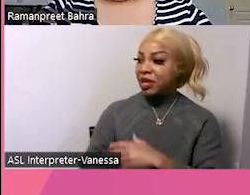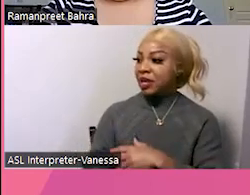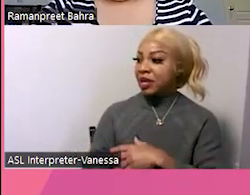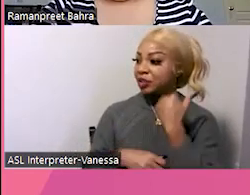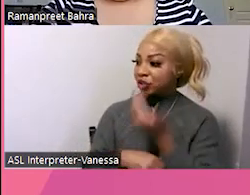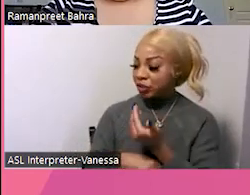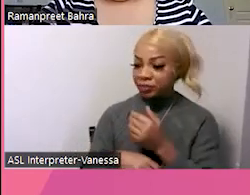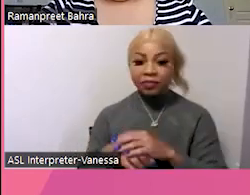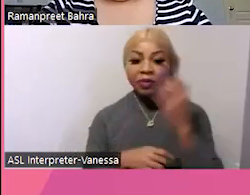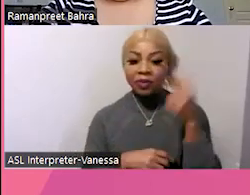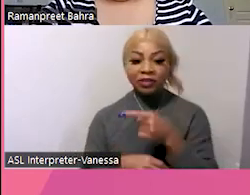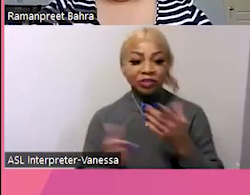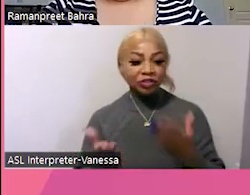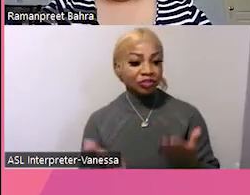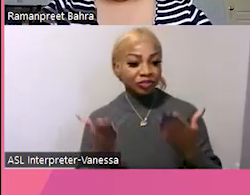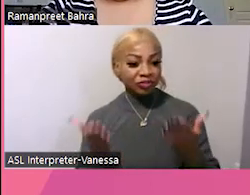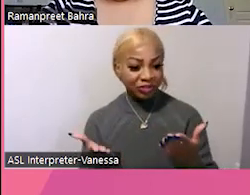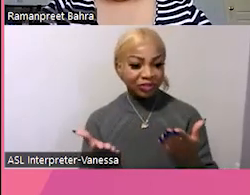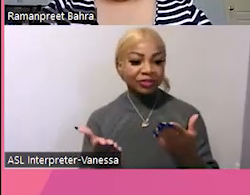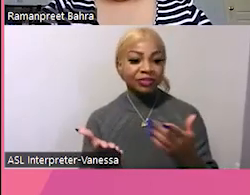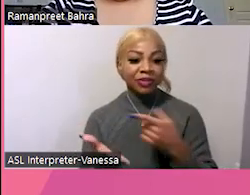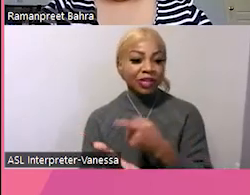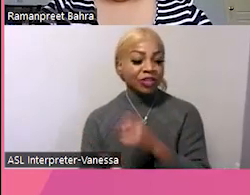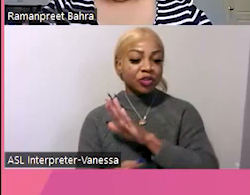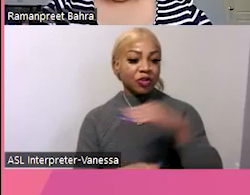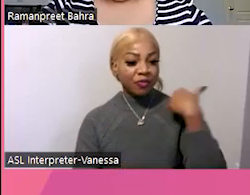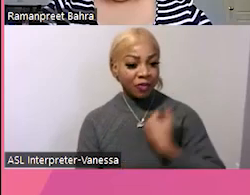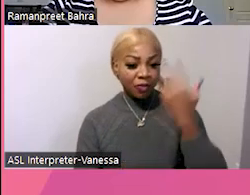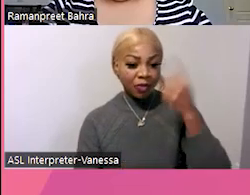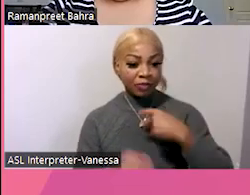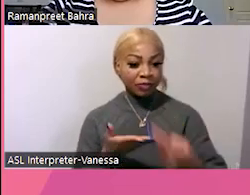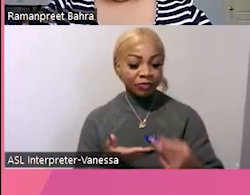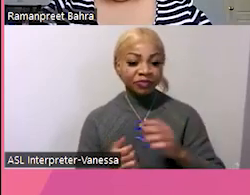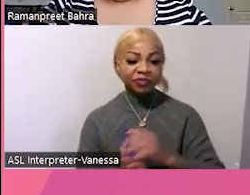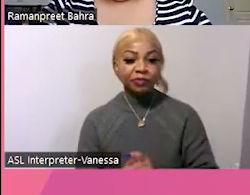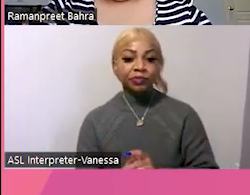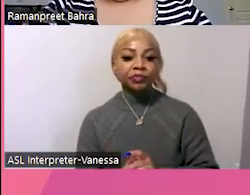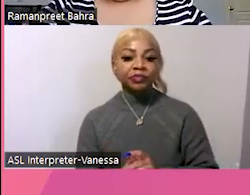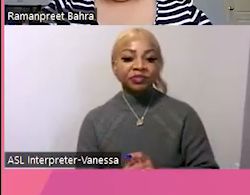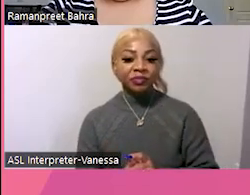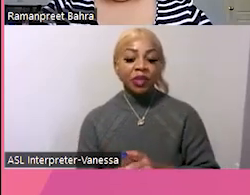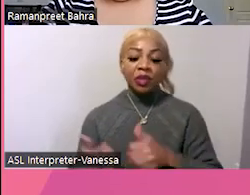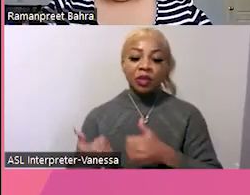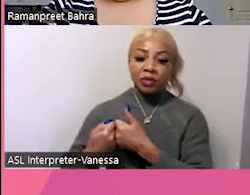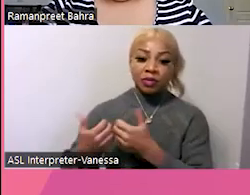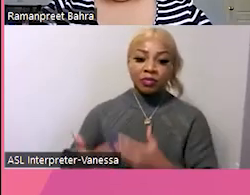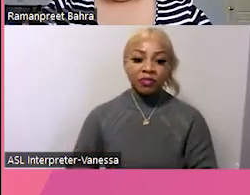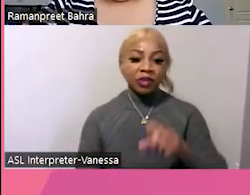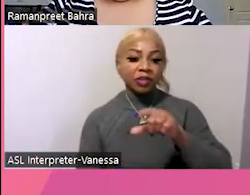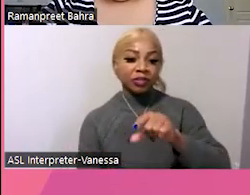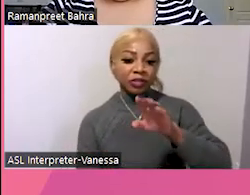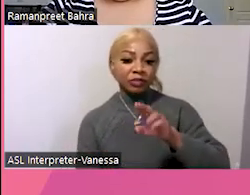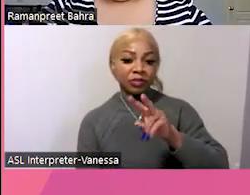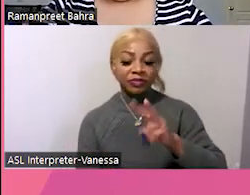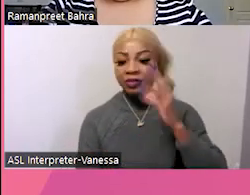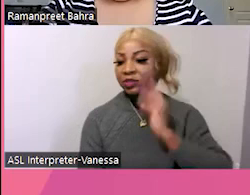médecin une possibilité de d'avoir un préjugé, de faire vivre son préjugé anticorpulence